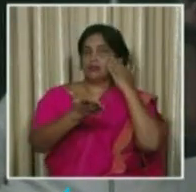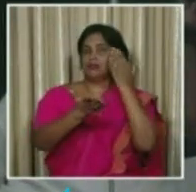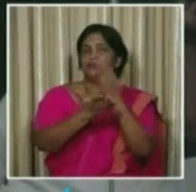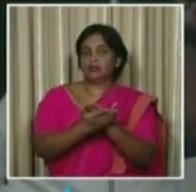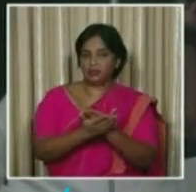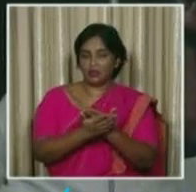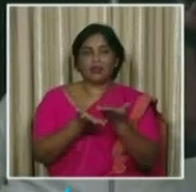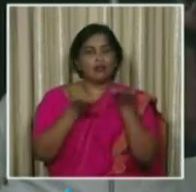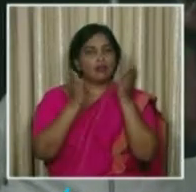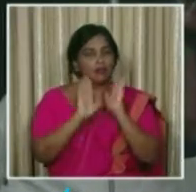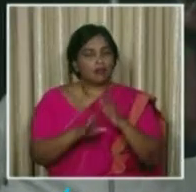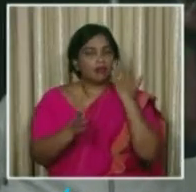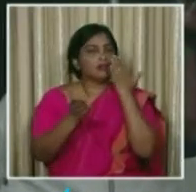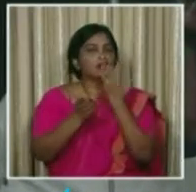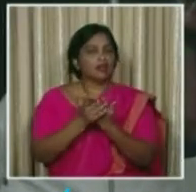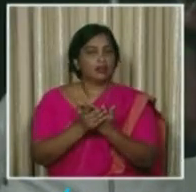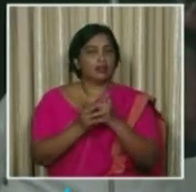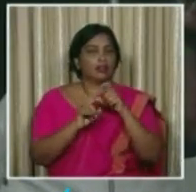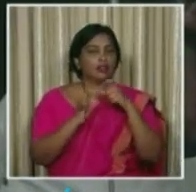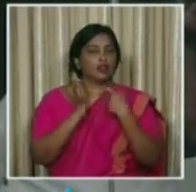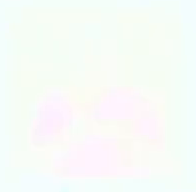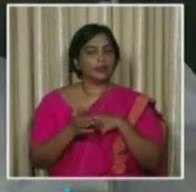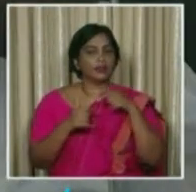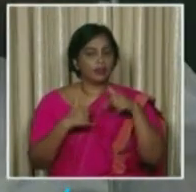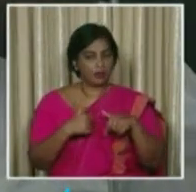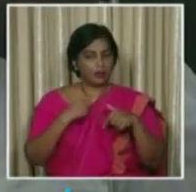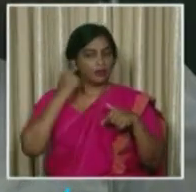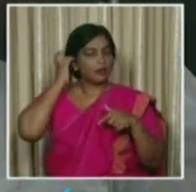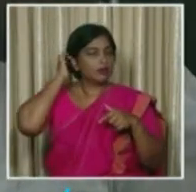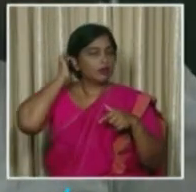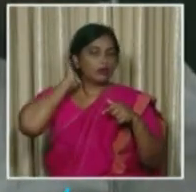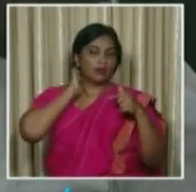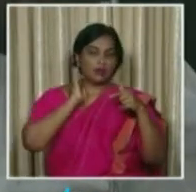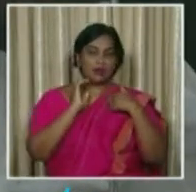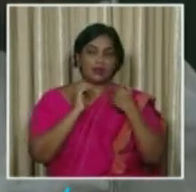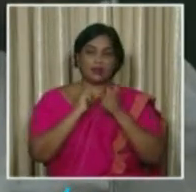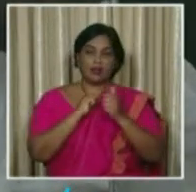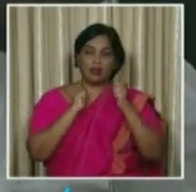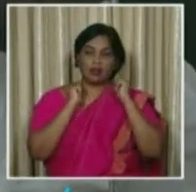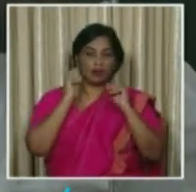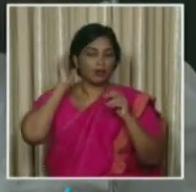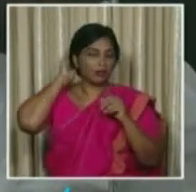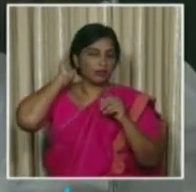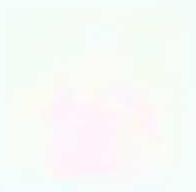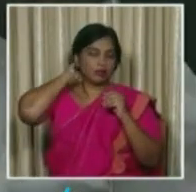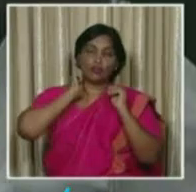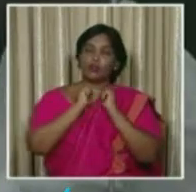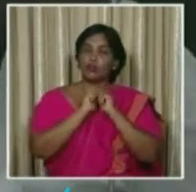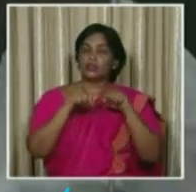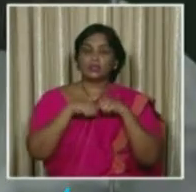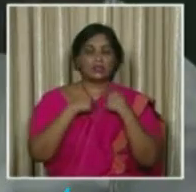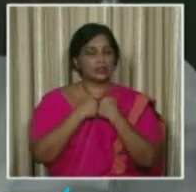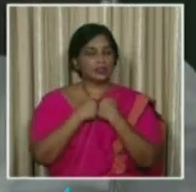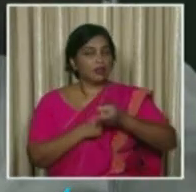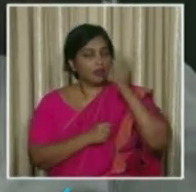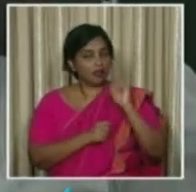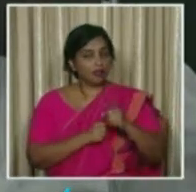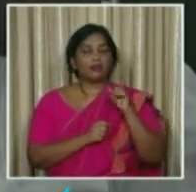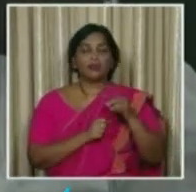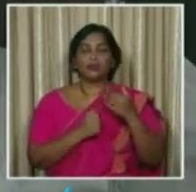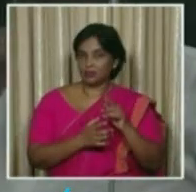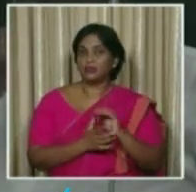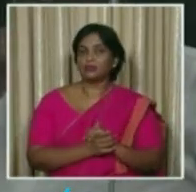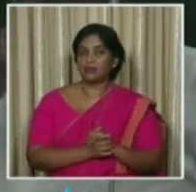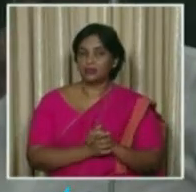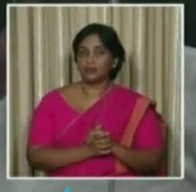තිබුණා අවසාන ඉදිරිපත් කළ දුන්නේ මහාචාර්ය ජී.එල්. පීරිස් මැතිතුමා. මට මේක නැවත යථාවත් කරන්න වෘත්ති සමිතිත්වල එකඟතාවයක් මත අපි